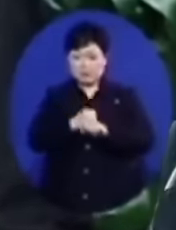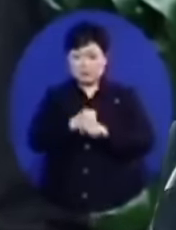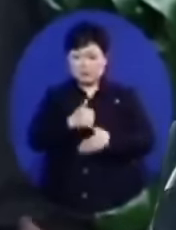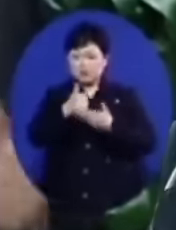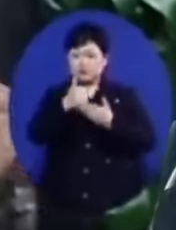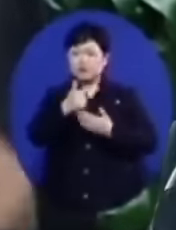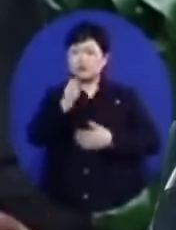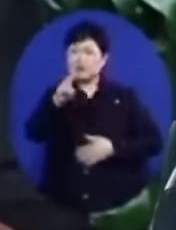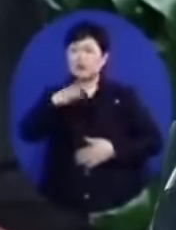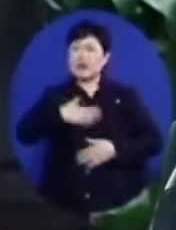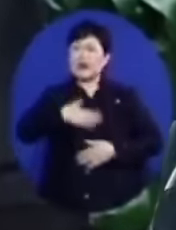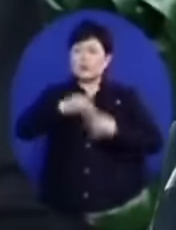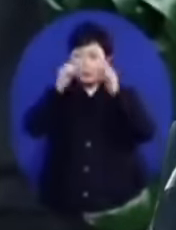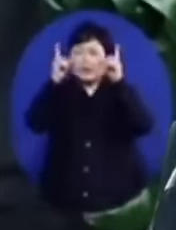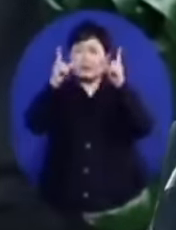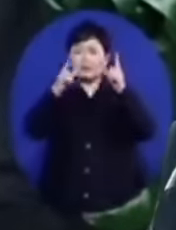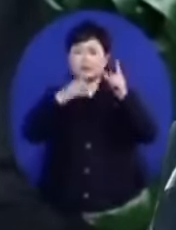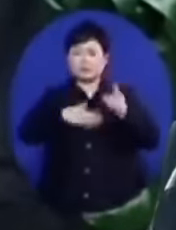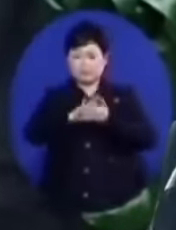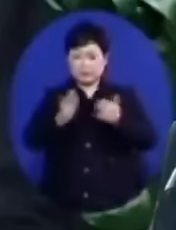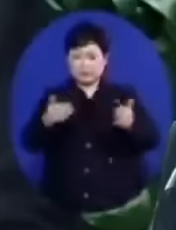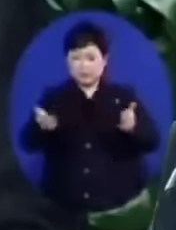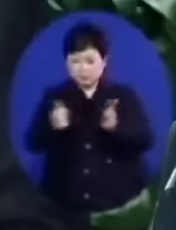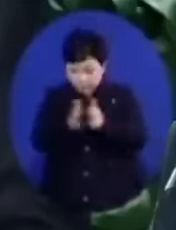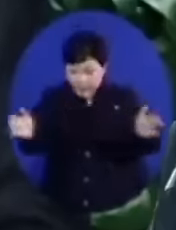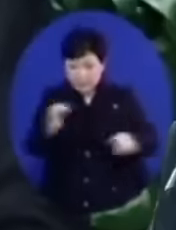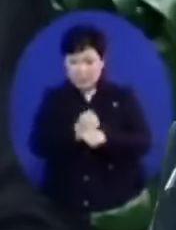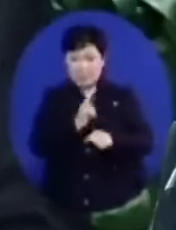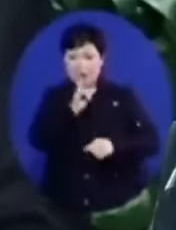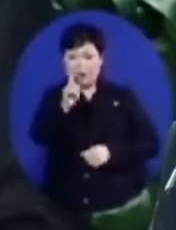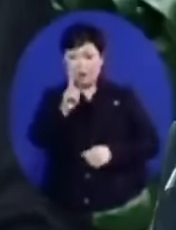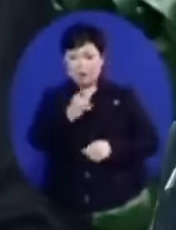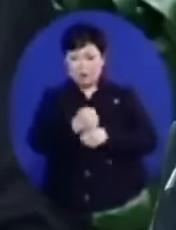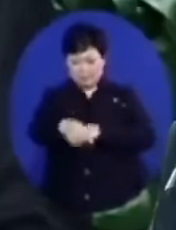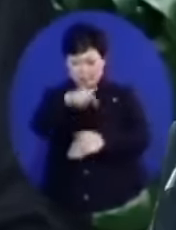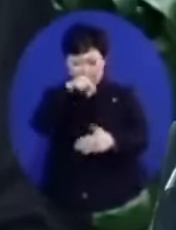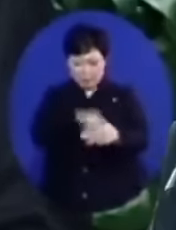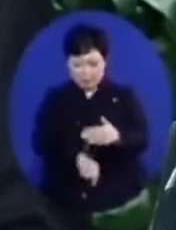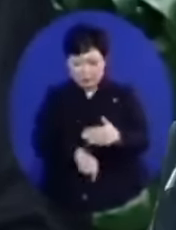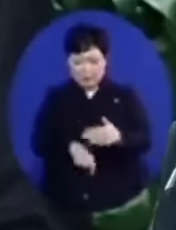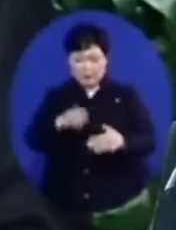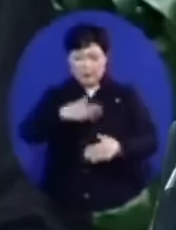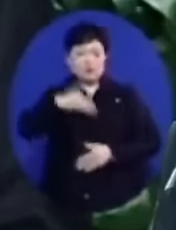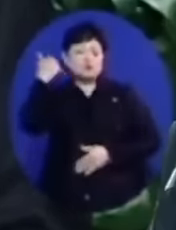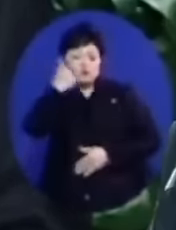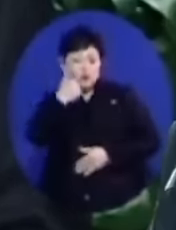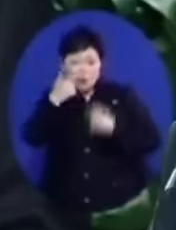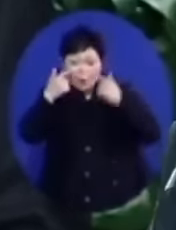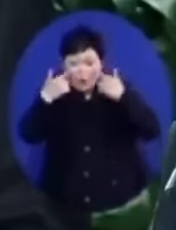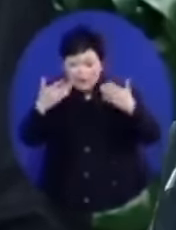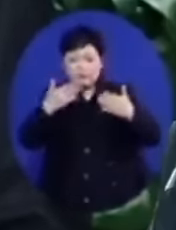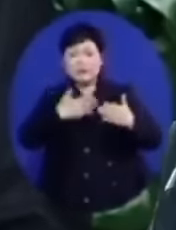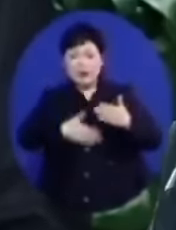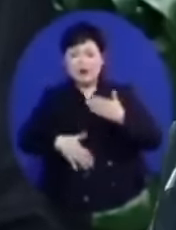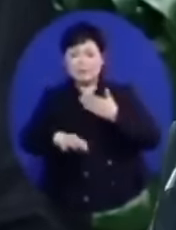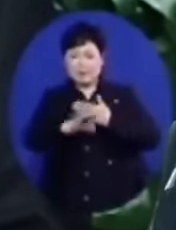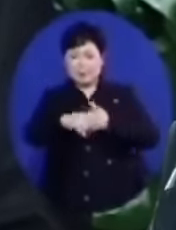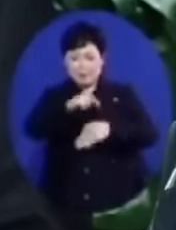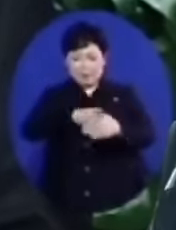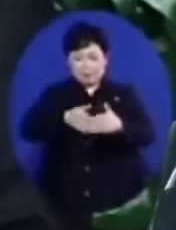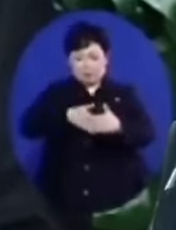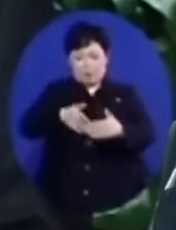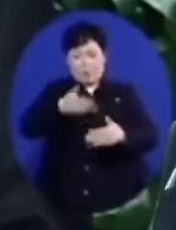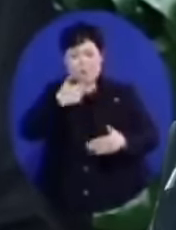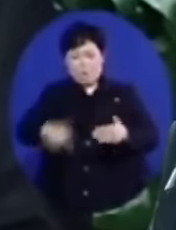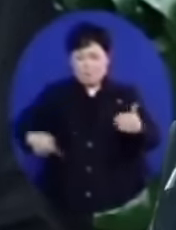깨닫습니다, 나는 이런 사람입니다, 그러므로 출발합니다. 마음속에 정체성을 확실히 알고는 두려움 없이